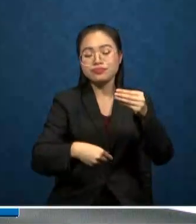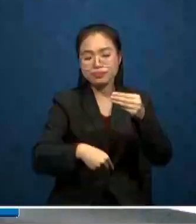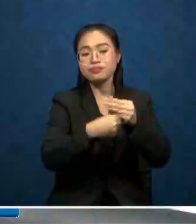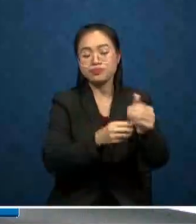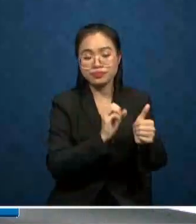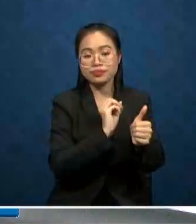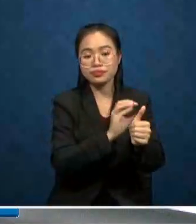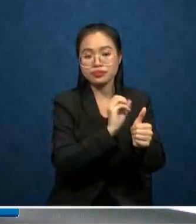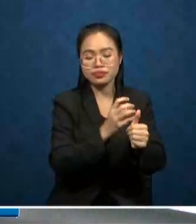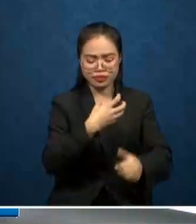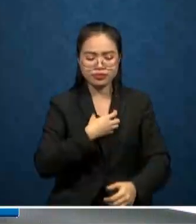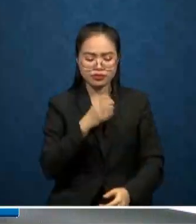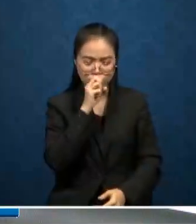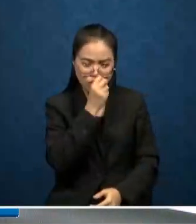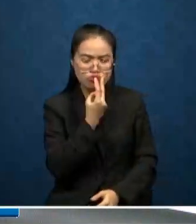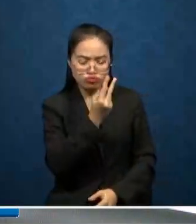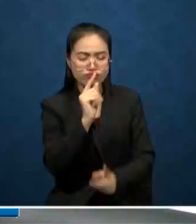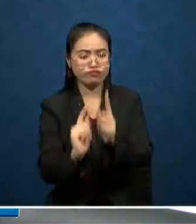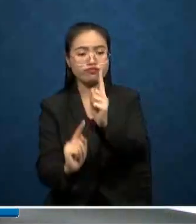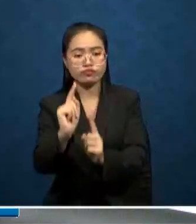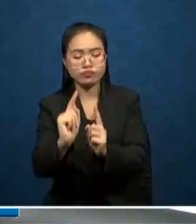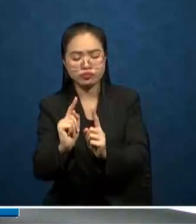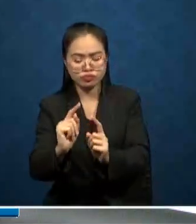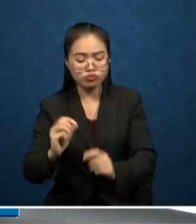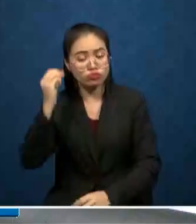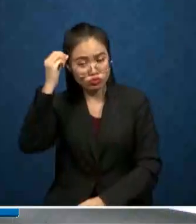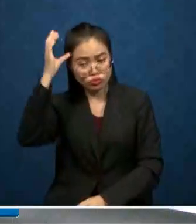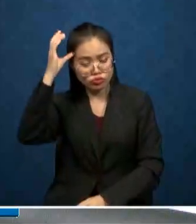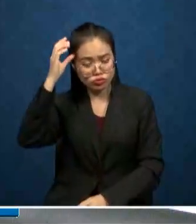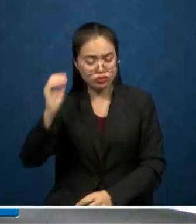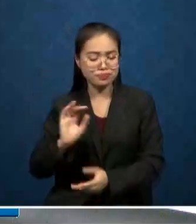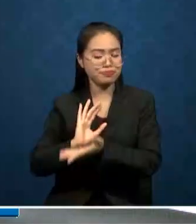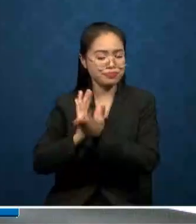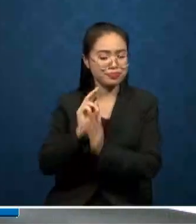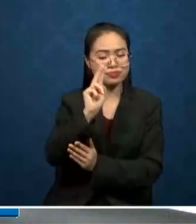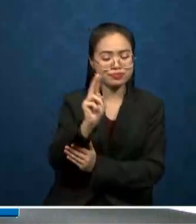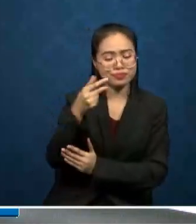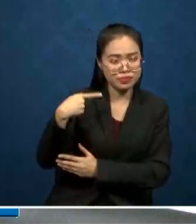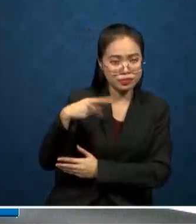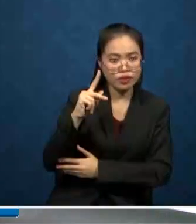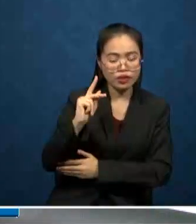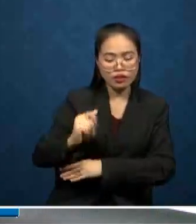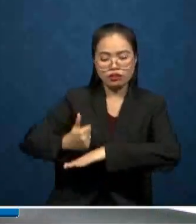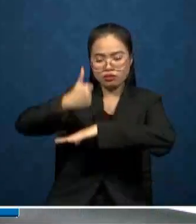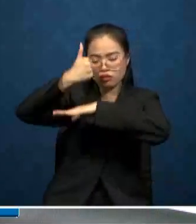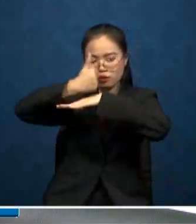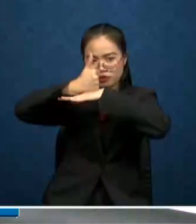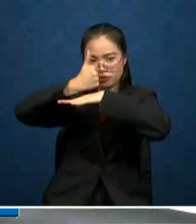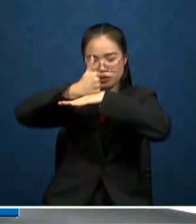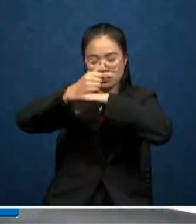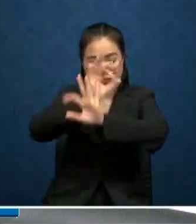ต้องมีการติดตามผลนะคะแล้วก็นำความรู้ไปใช้จริงและผู้บริหารก็ควรจะให้ความ